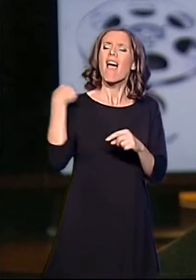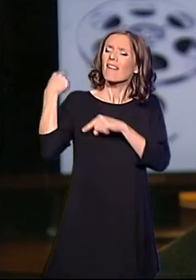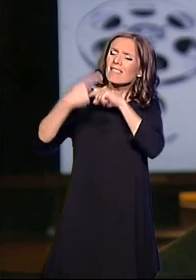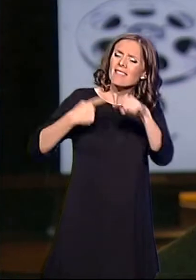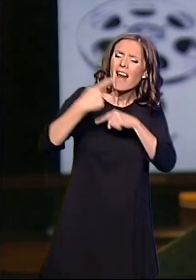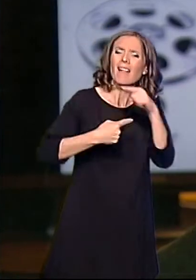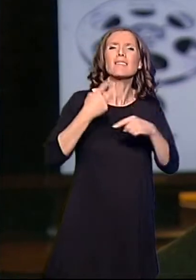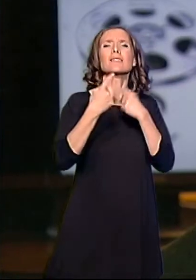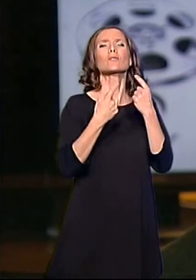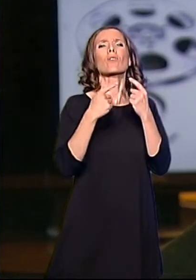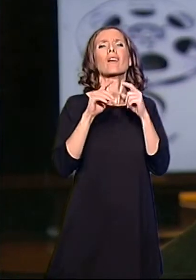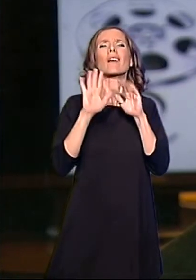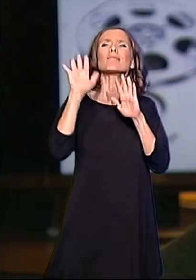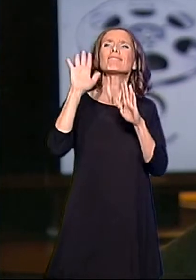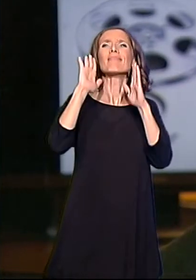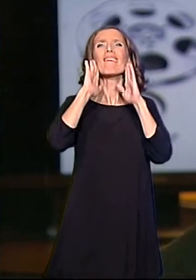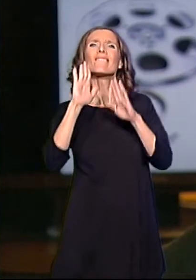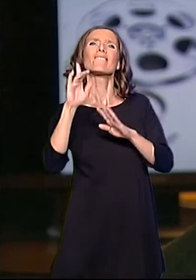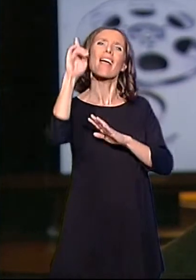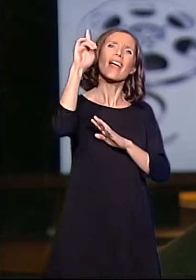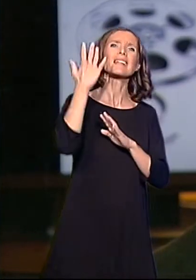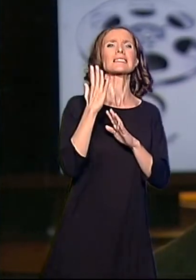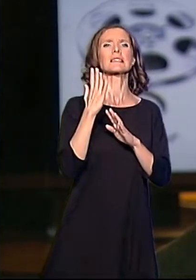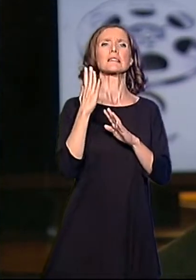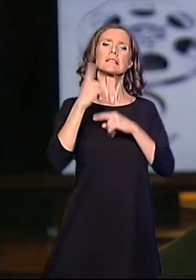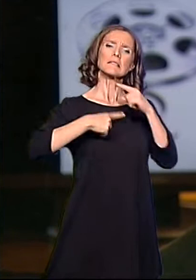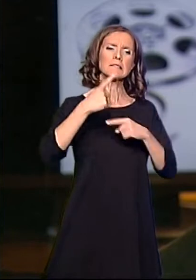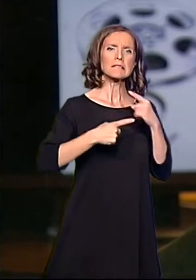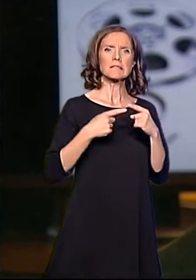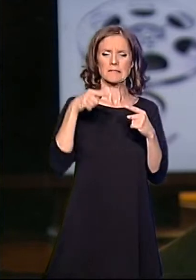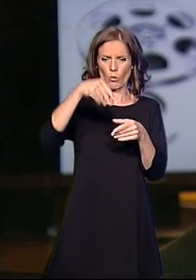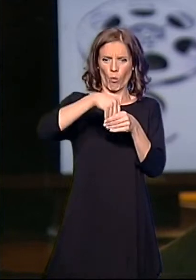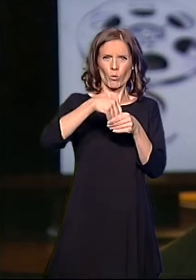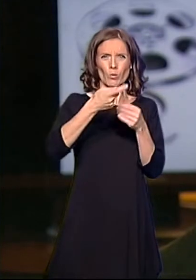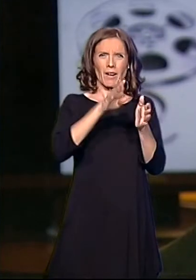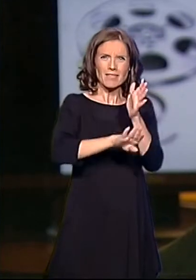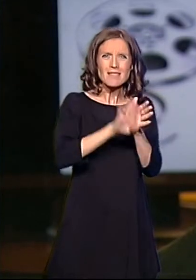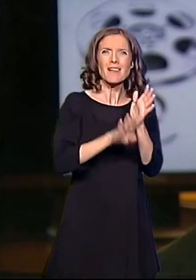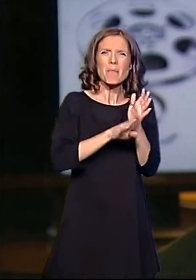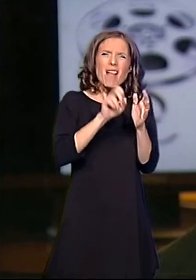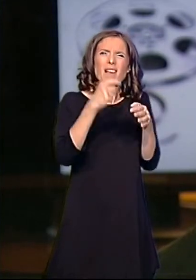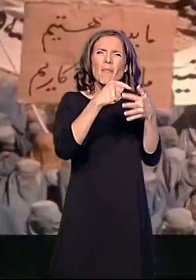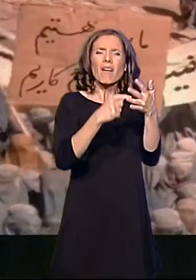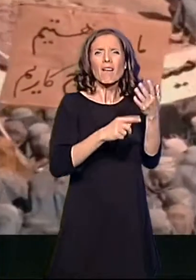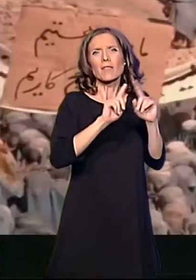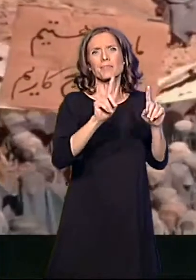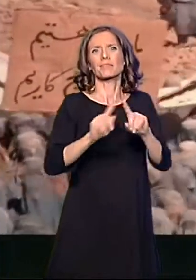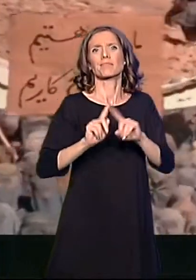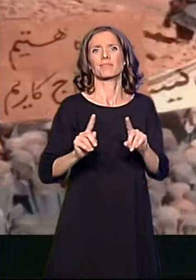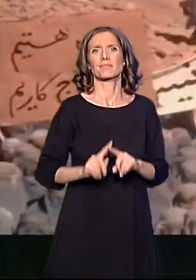tradicionalni oblici onoga što su religiozni zakon ili religiozna nepisana prava.